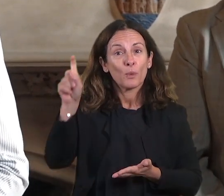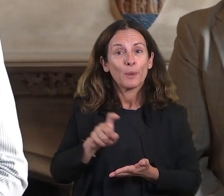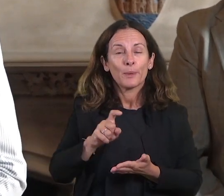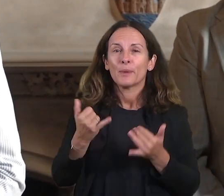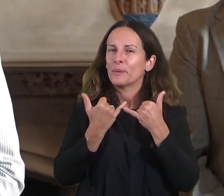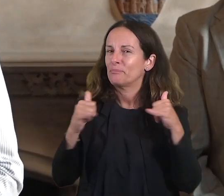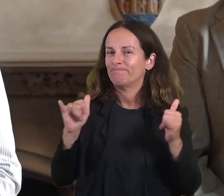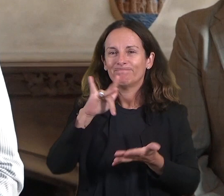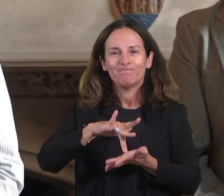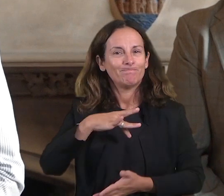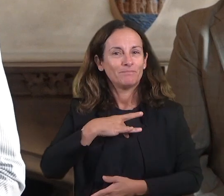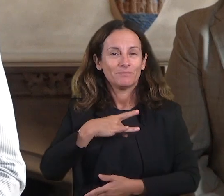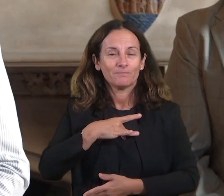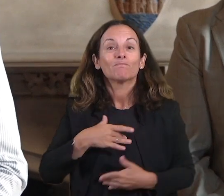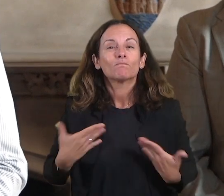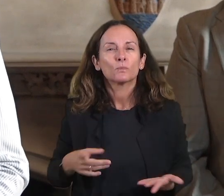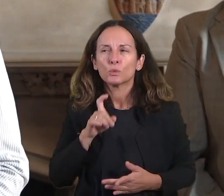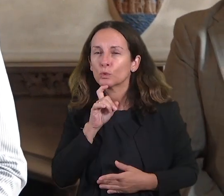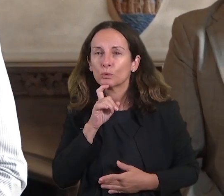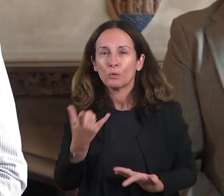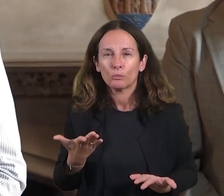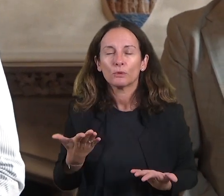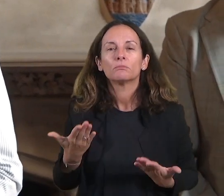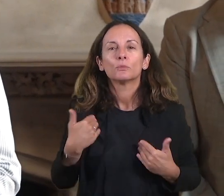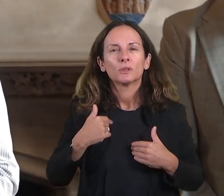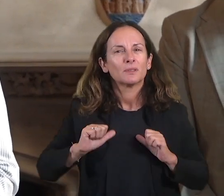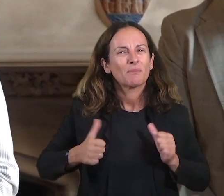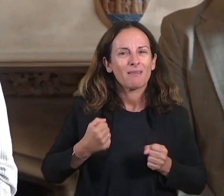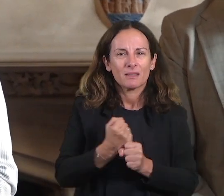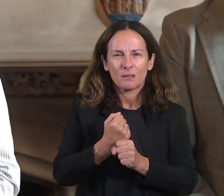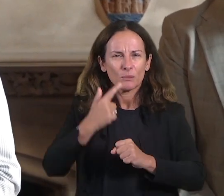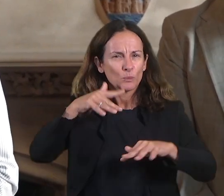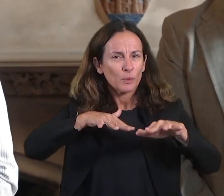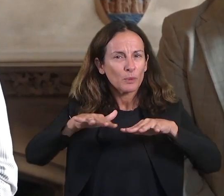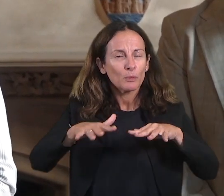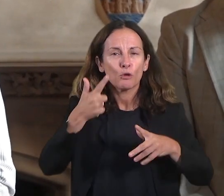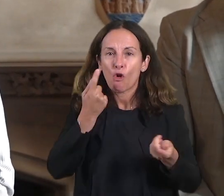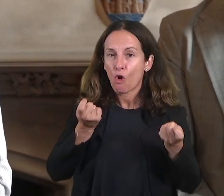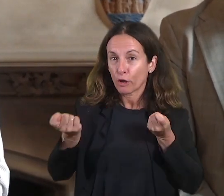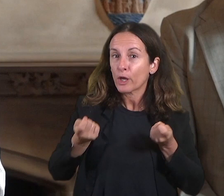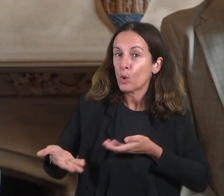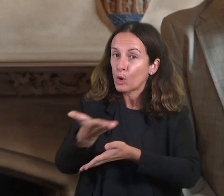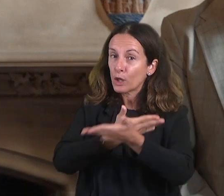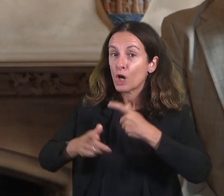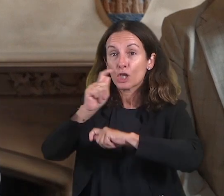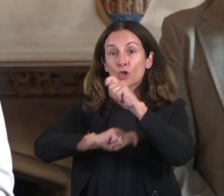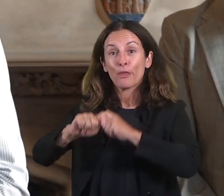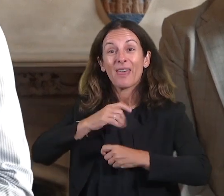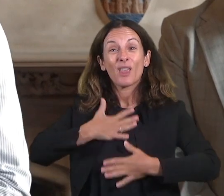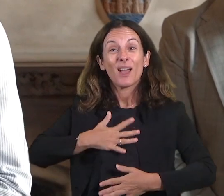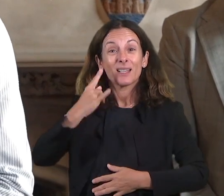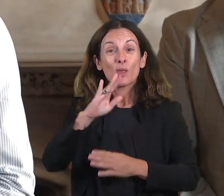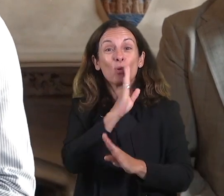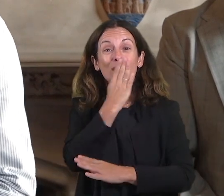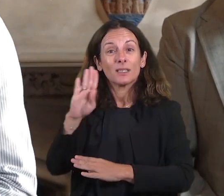primer moment ens vàrem posar a fer feina de manera intensa, en combinació i coordinació amb l'associació dels antics